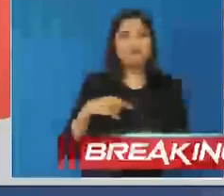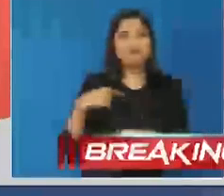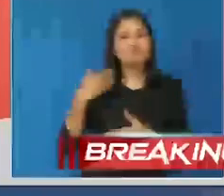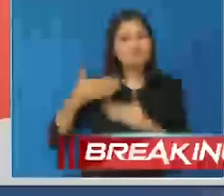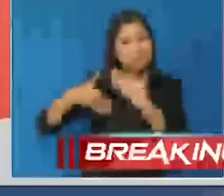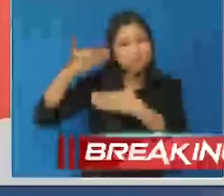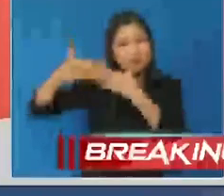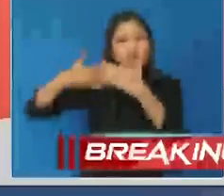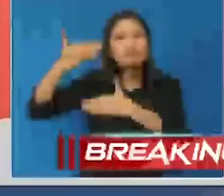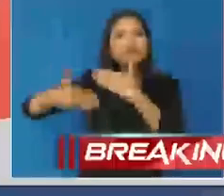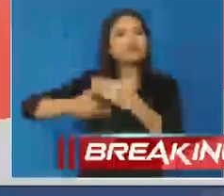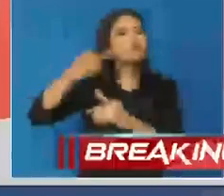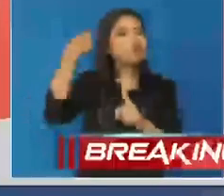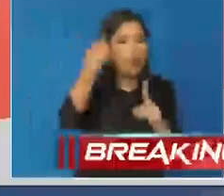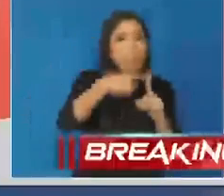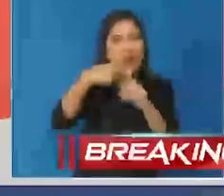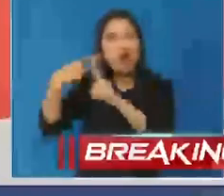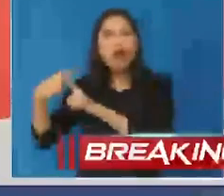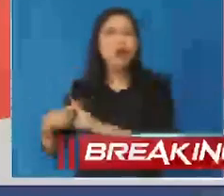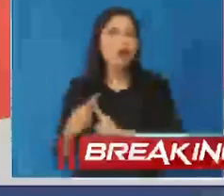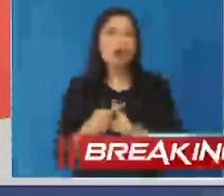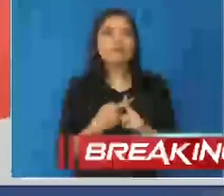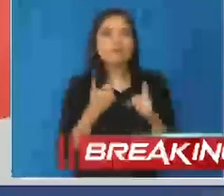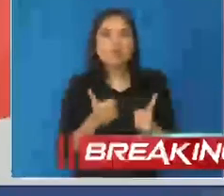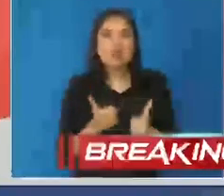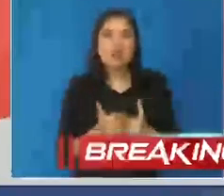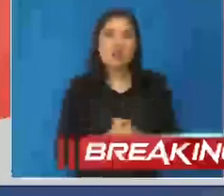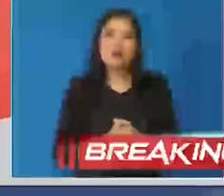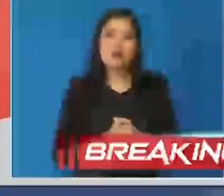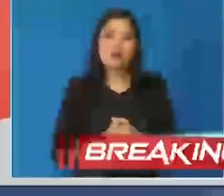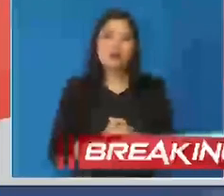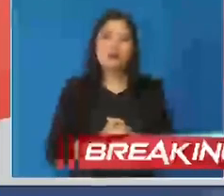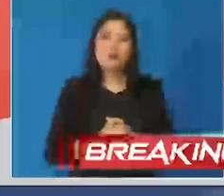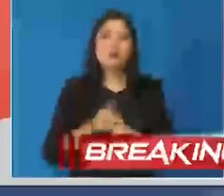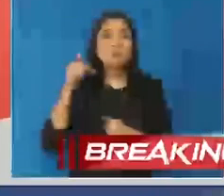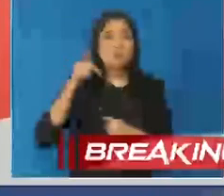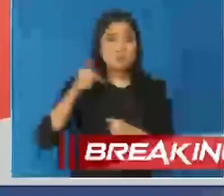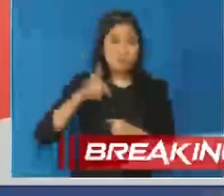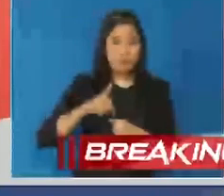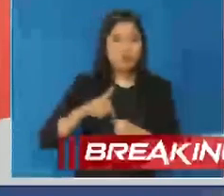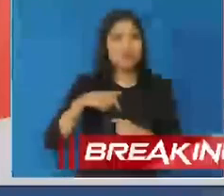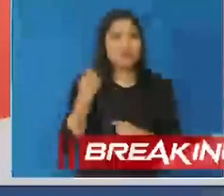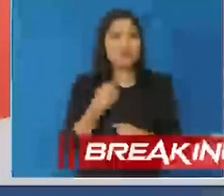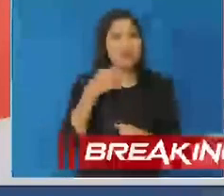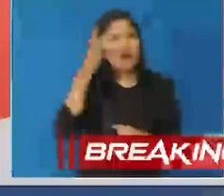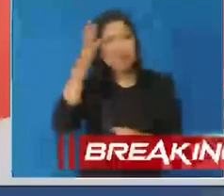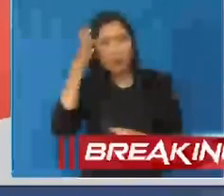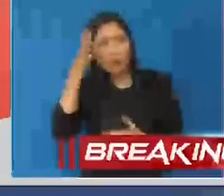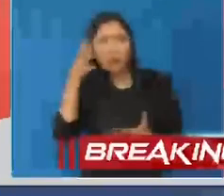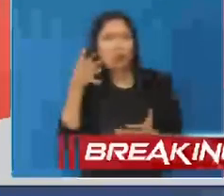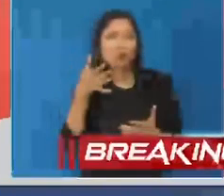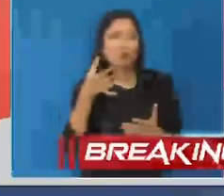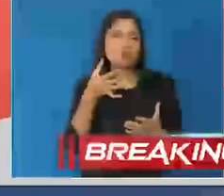penambahan kasus akan terus saja terjadi Apalagi kita sekarang sudah tidak tahu pasti lagi